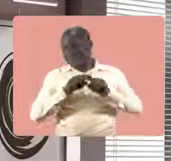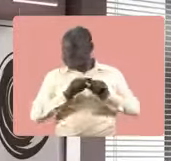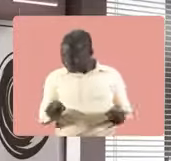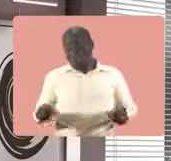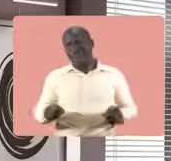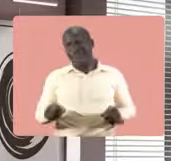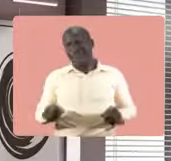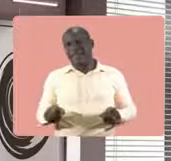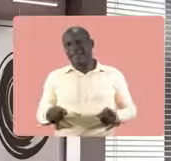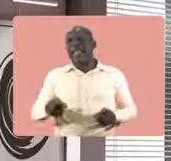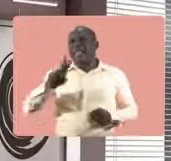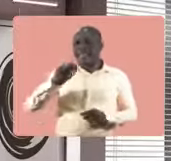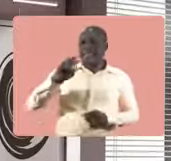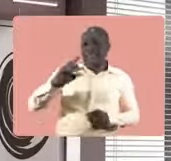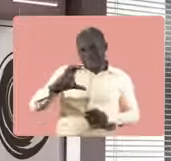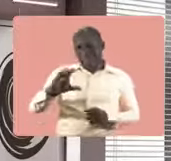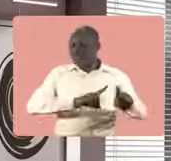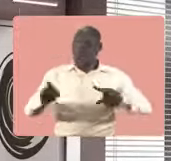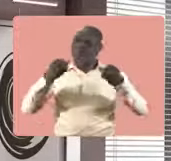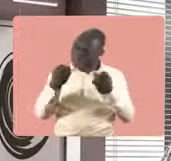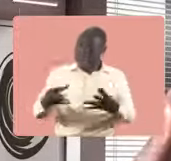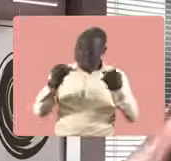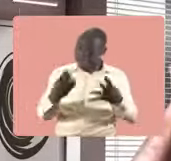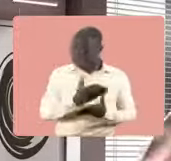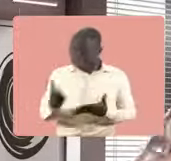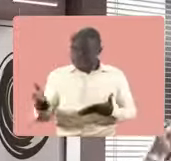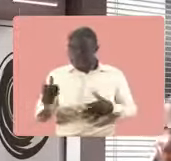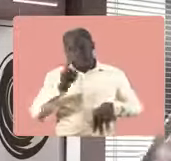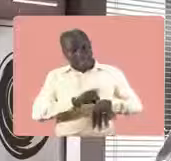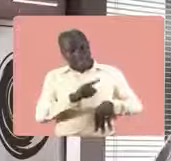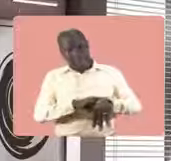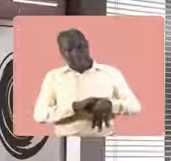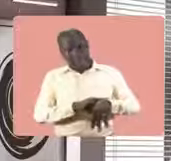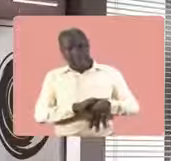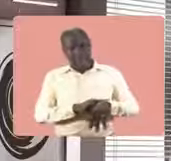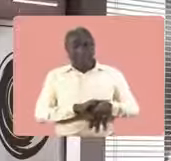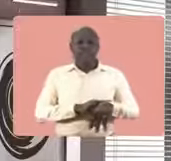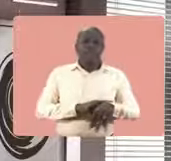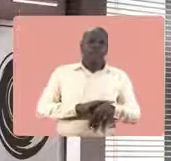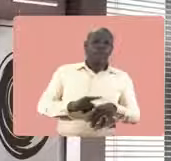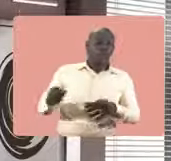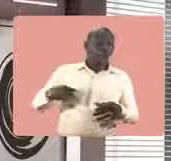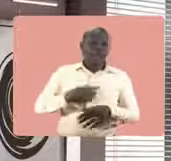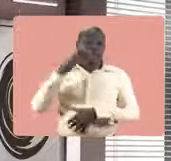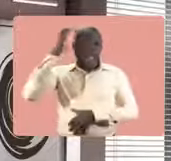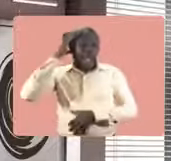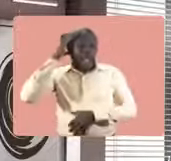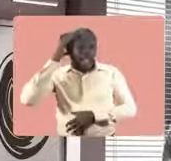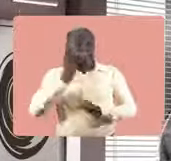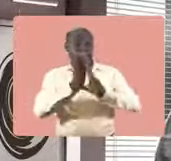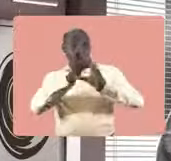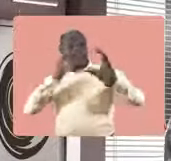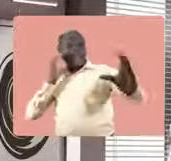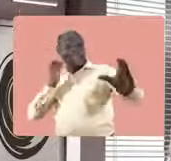utiame. NDC ye niyama bebre. Na NDC Breso, enso, ena bas. Aye